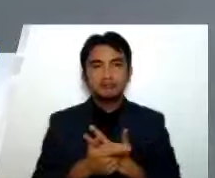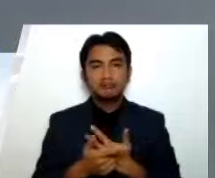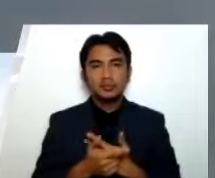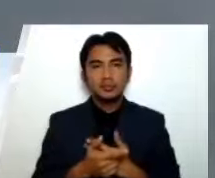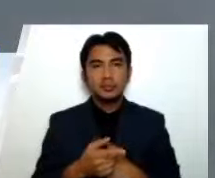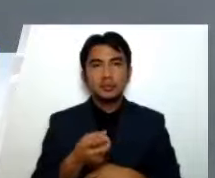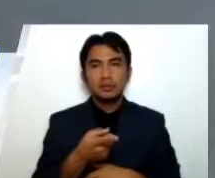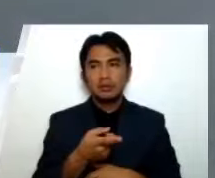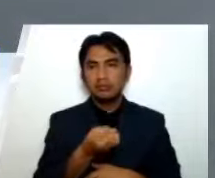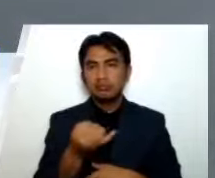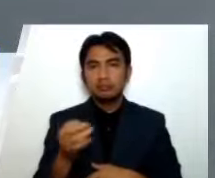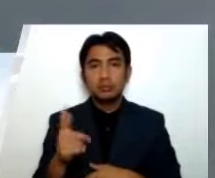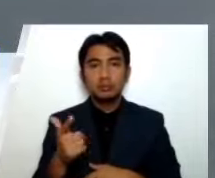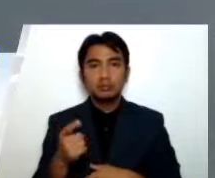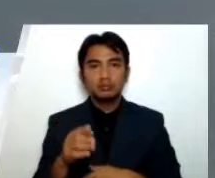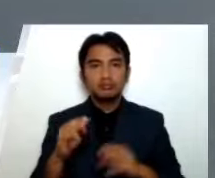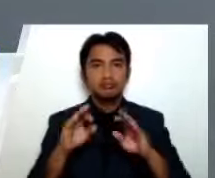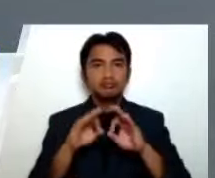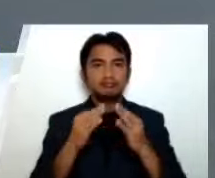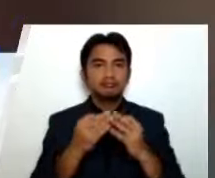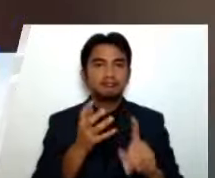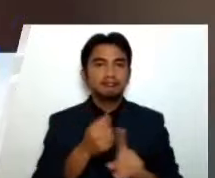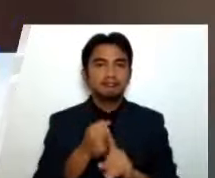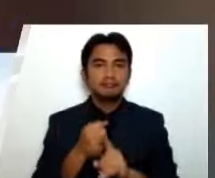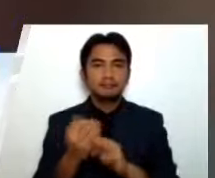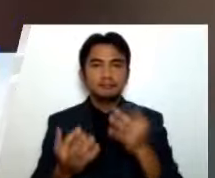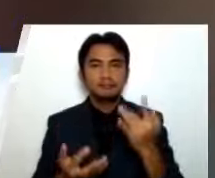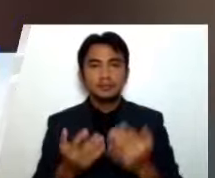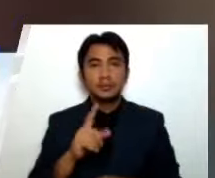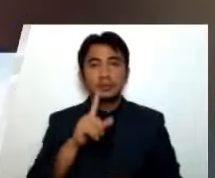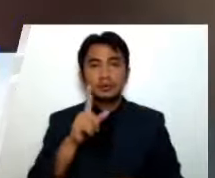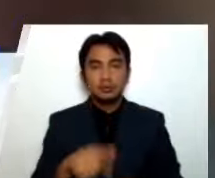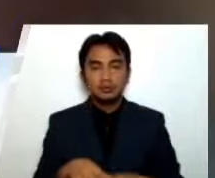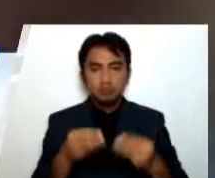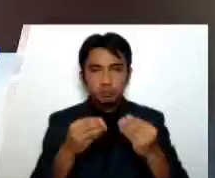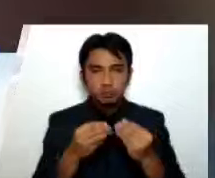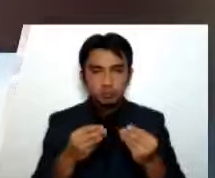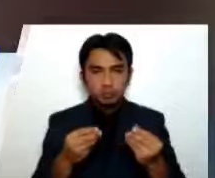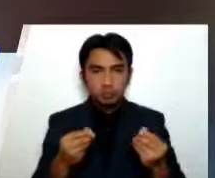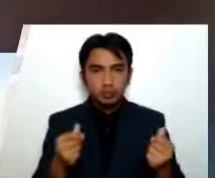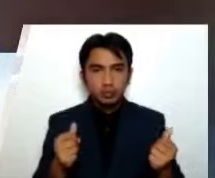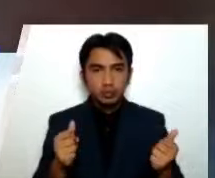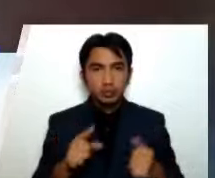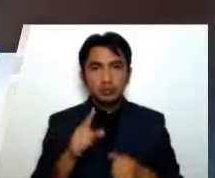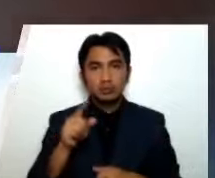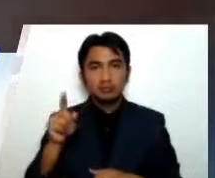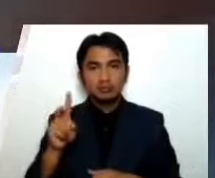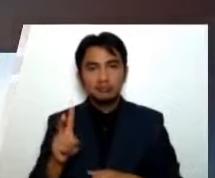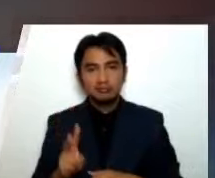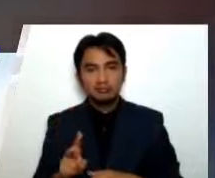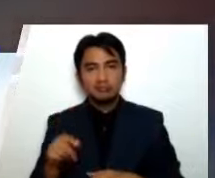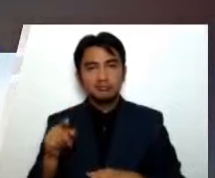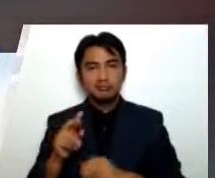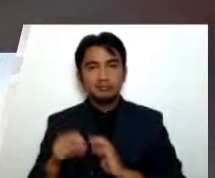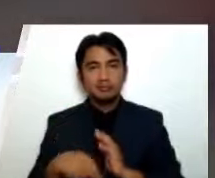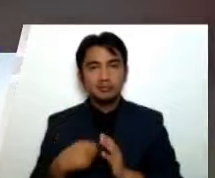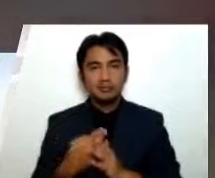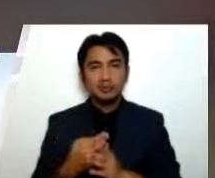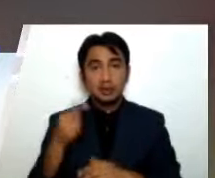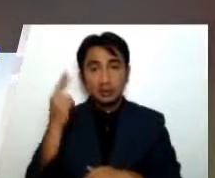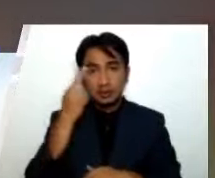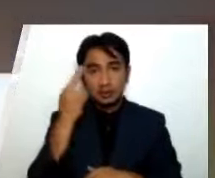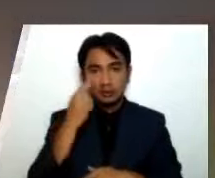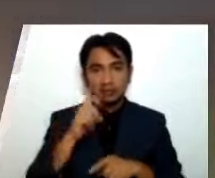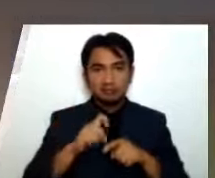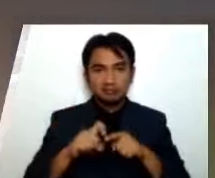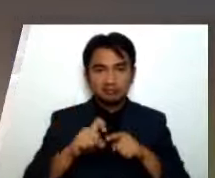pamilya ang apektado naapula ang sunog matapos ang is't kalahating oras problema sa kuryente ang isa sa tinitingnang